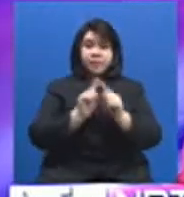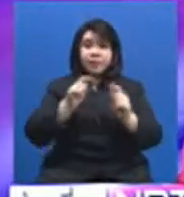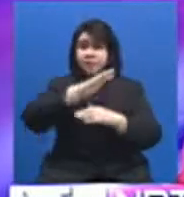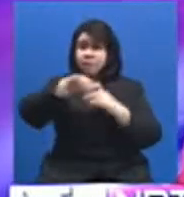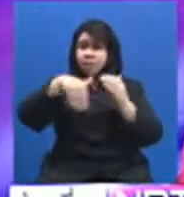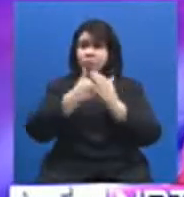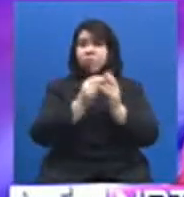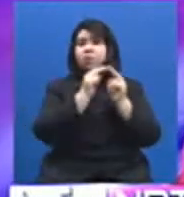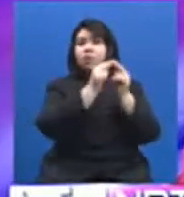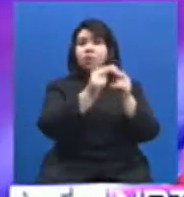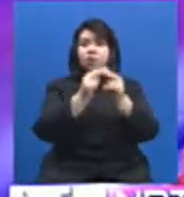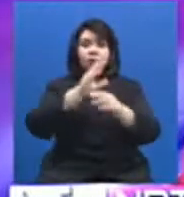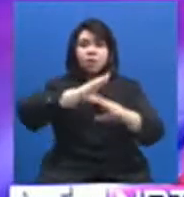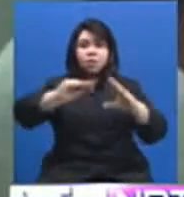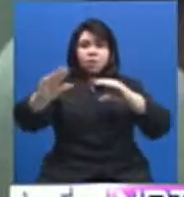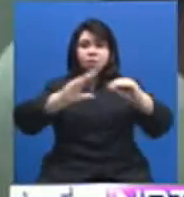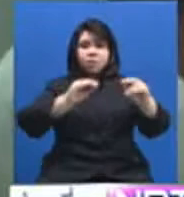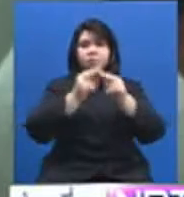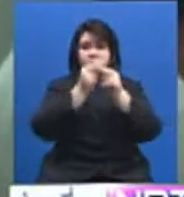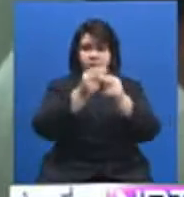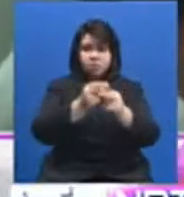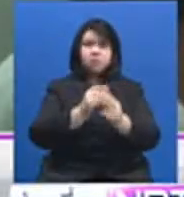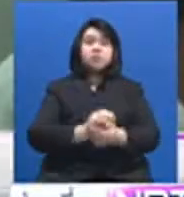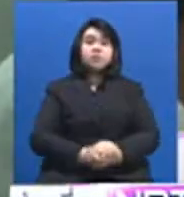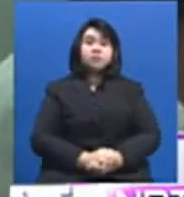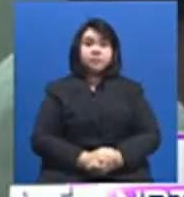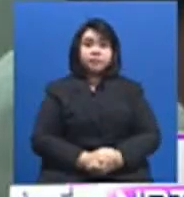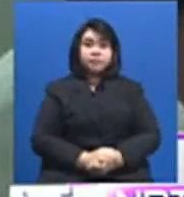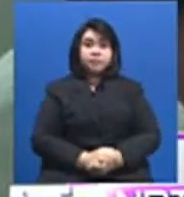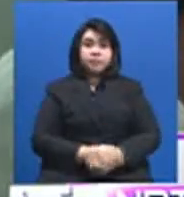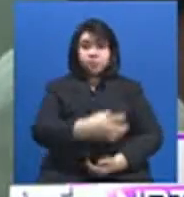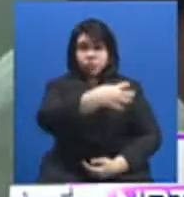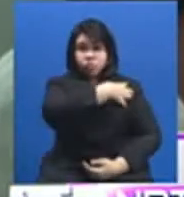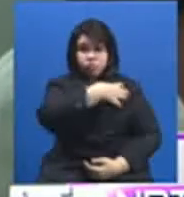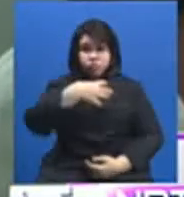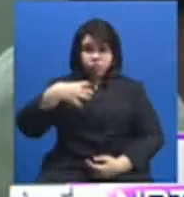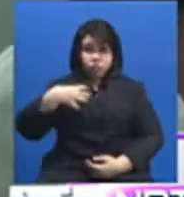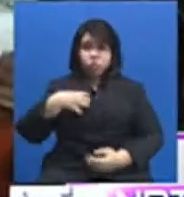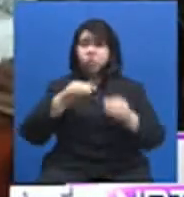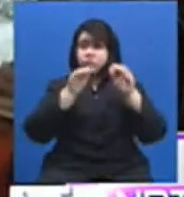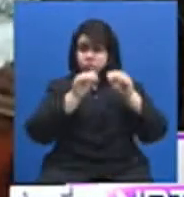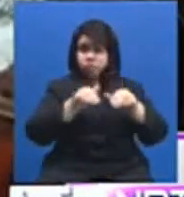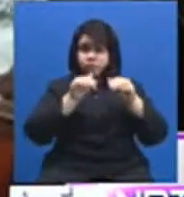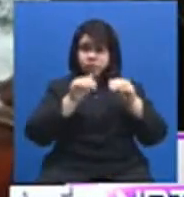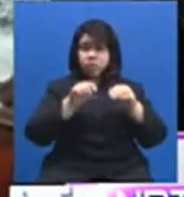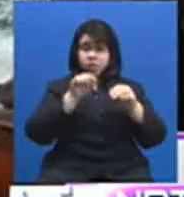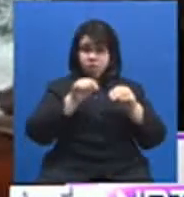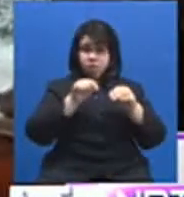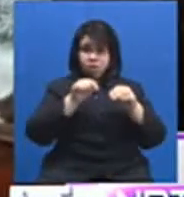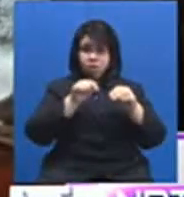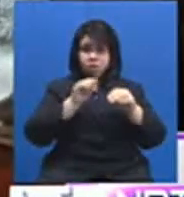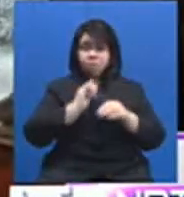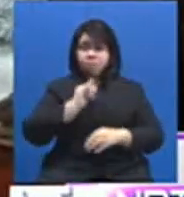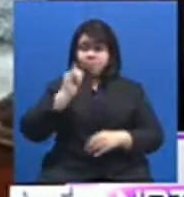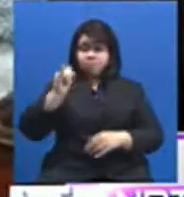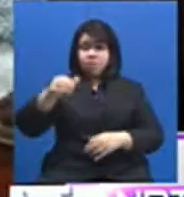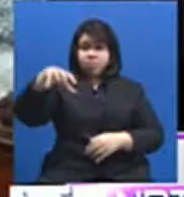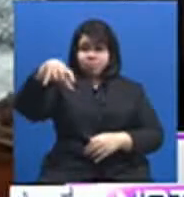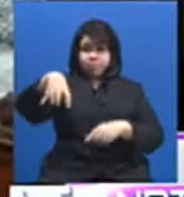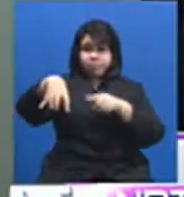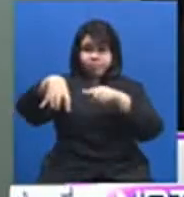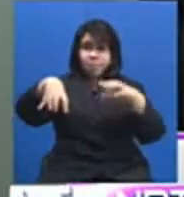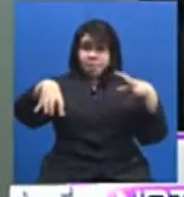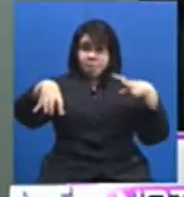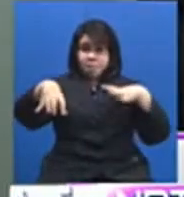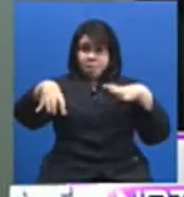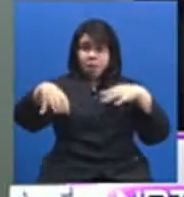ทางกลับด้วยความสมัครใจคณะทูตจากประเทศออสเตรเลียเดินทางไปพื้นที่พักพิงผู้ลี้ภัยจากการ